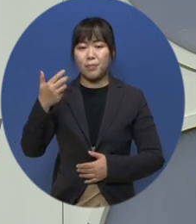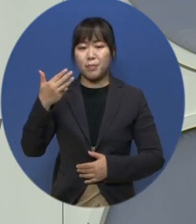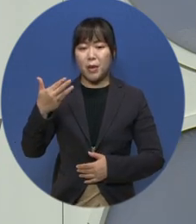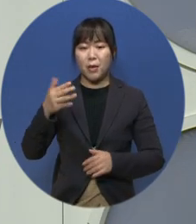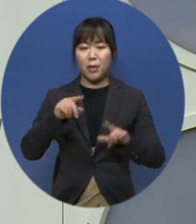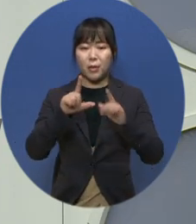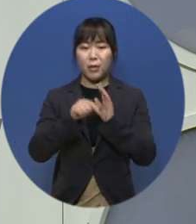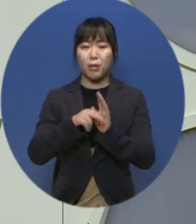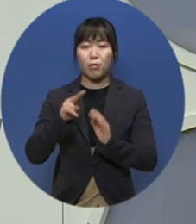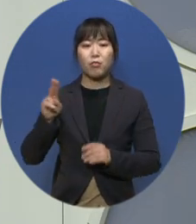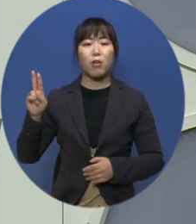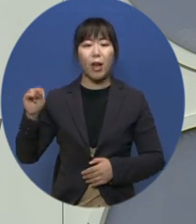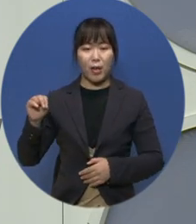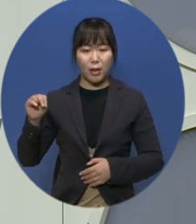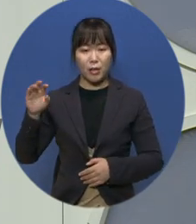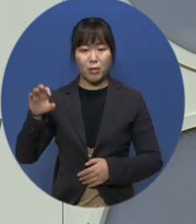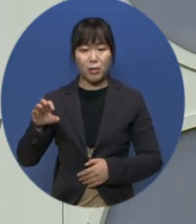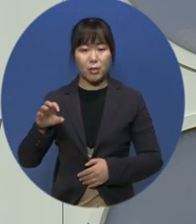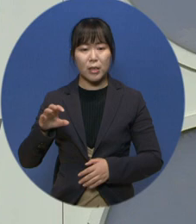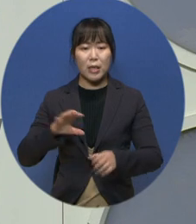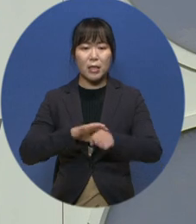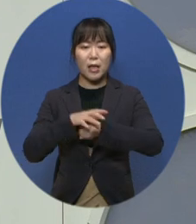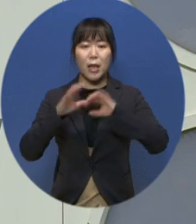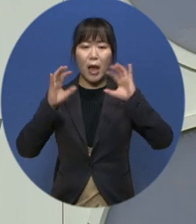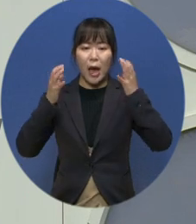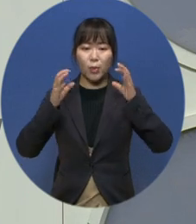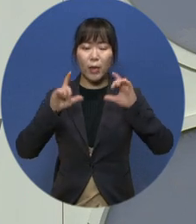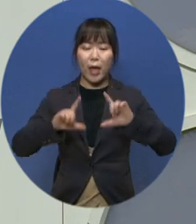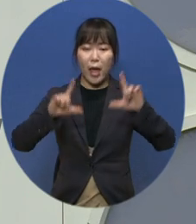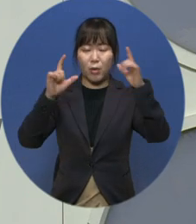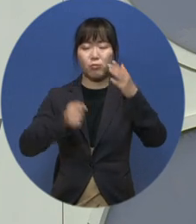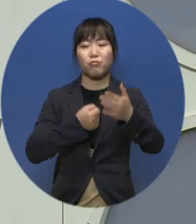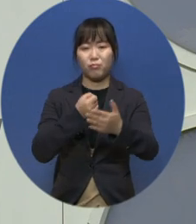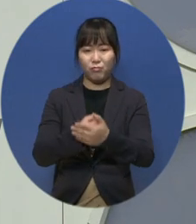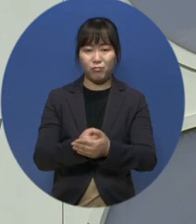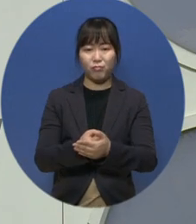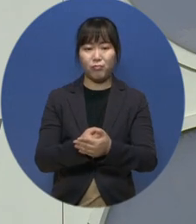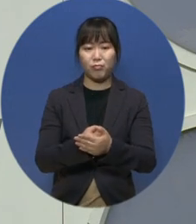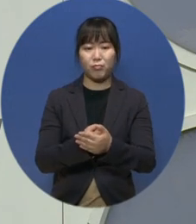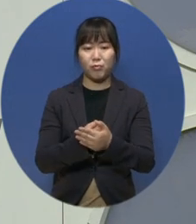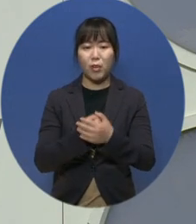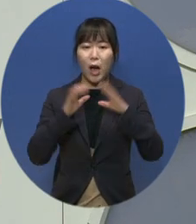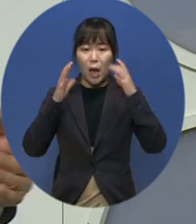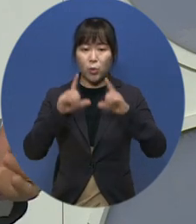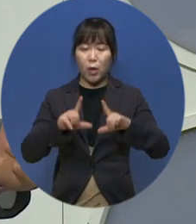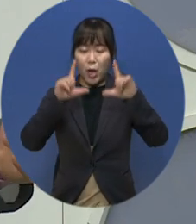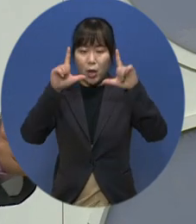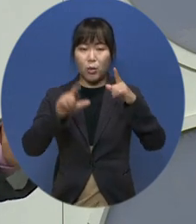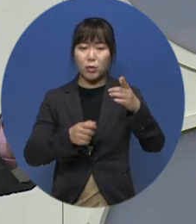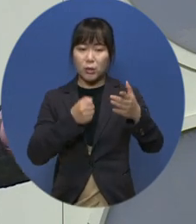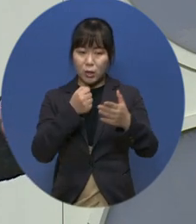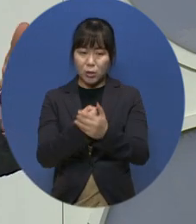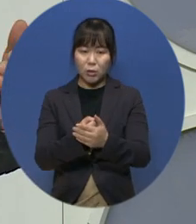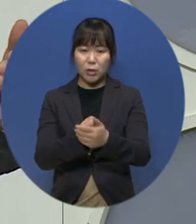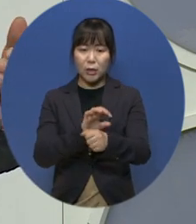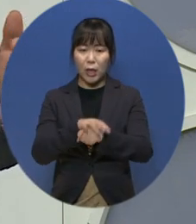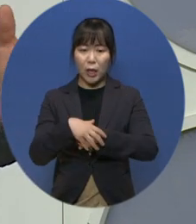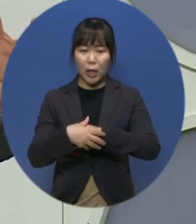1978년도에 UN에서 세계 어린이해로 지정이 돼 있었어요. 근데 어린이해를 맞이해서